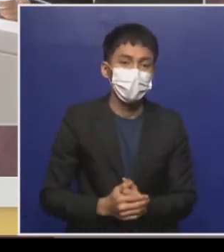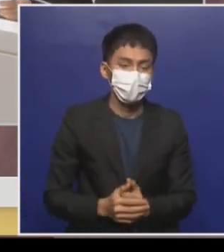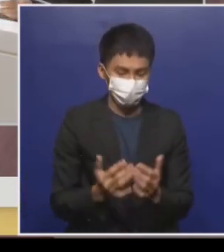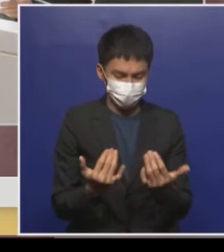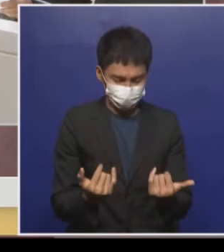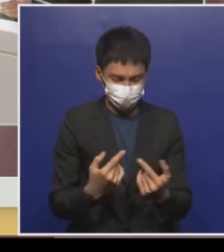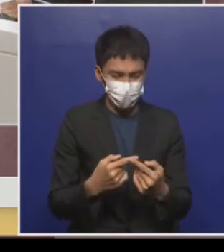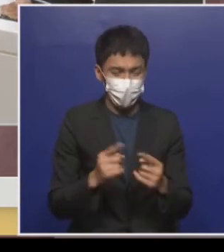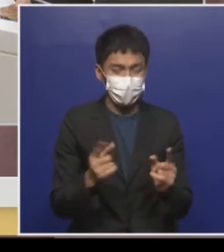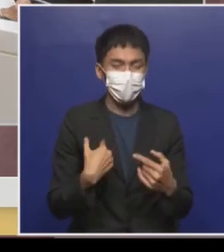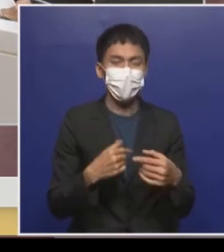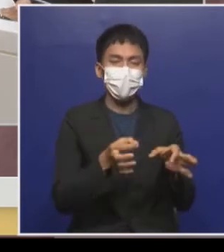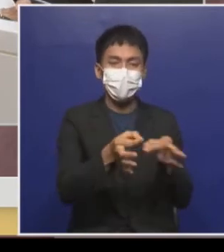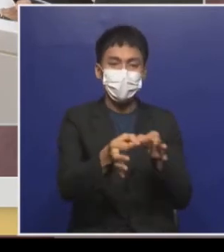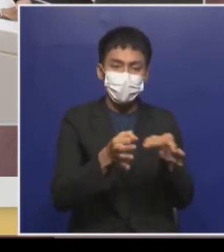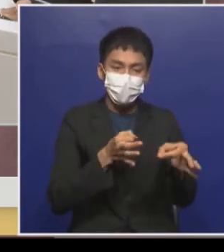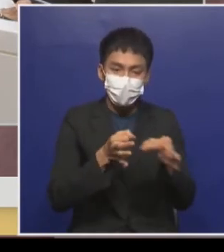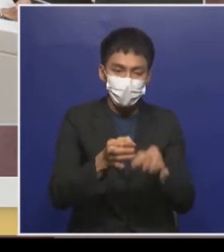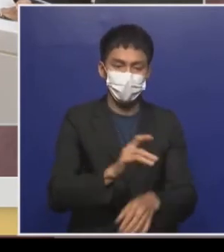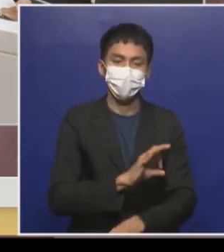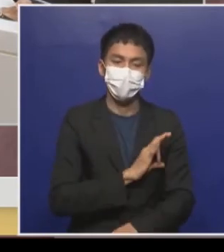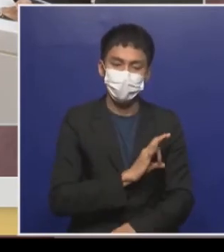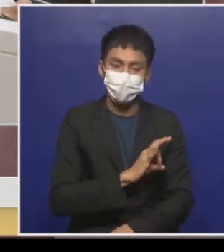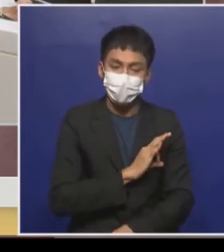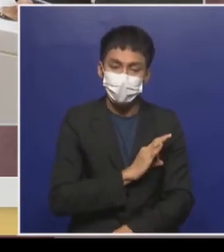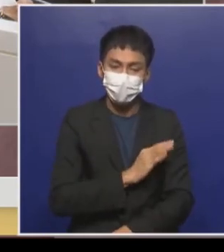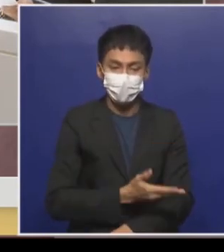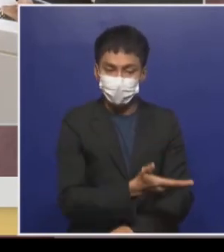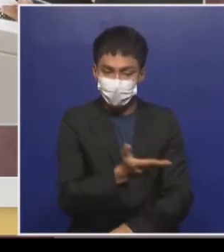แจรงท่สมาชิคพู lixk slowedก็คือว่า